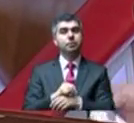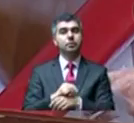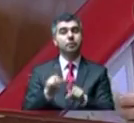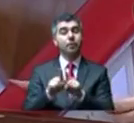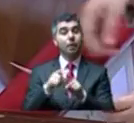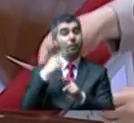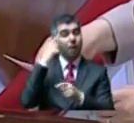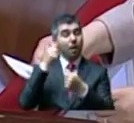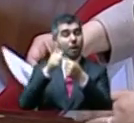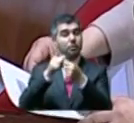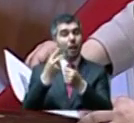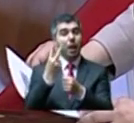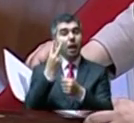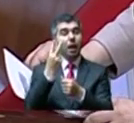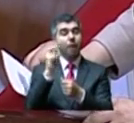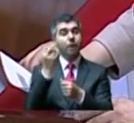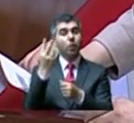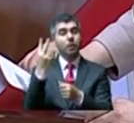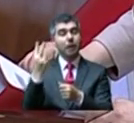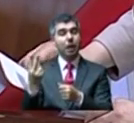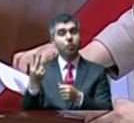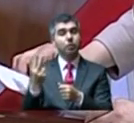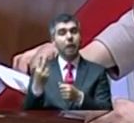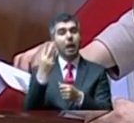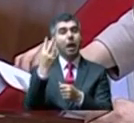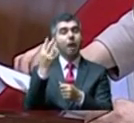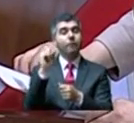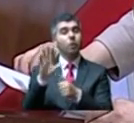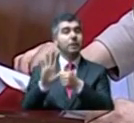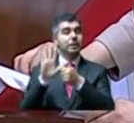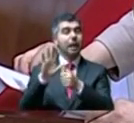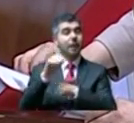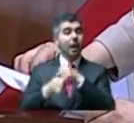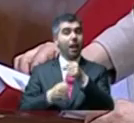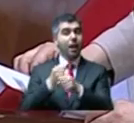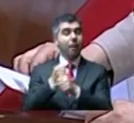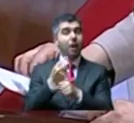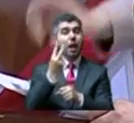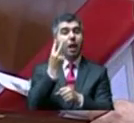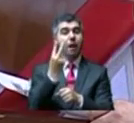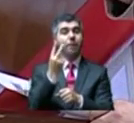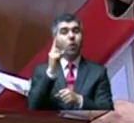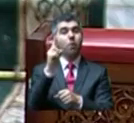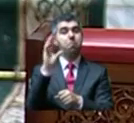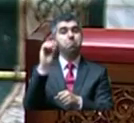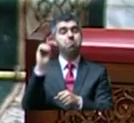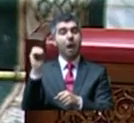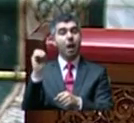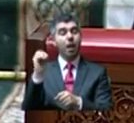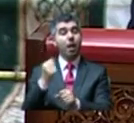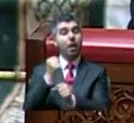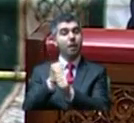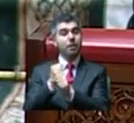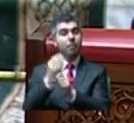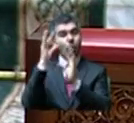منذ سنه 2012 الى 2016 تم احداث 2100 منصب هذا في اطار الاحداثات الخاصه